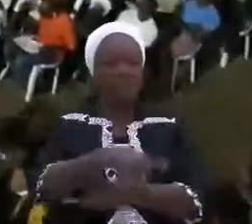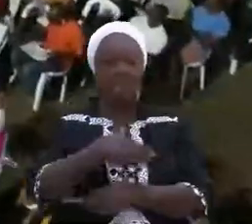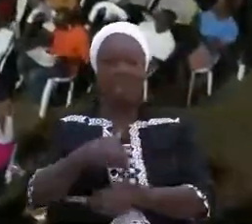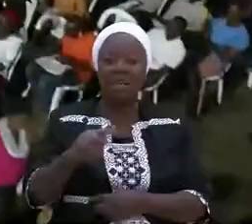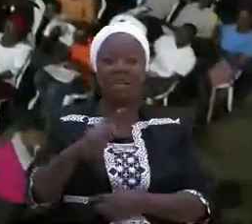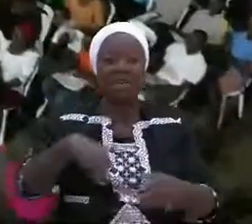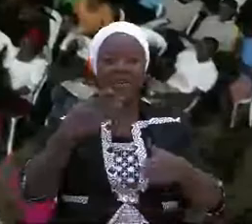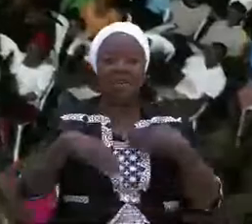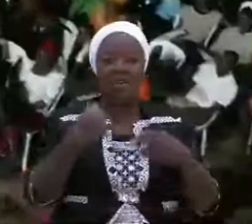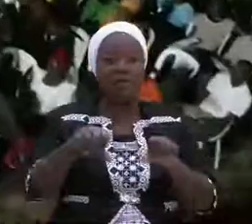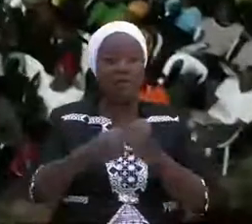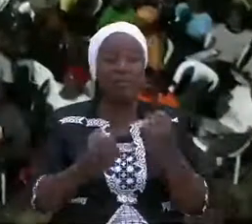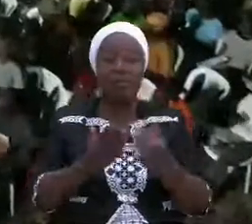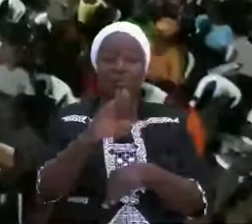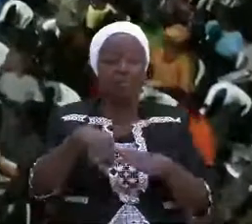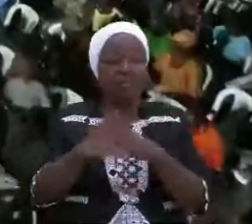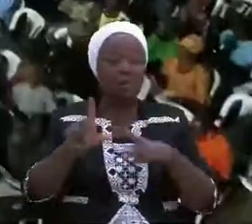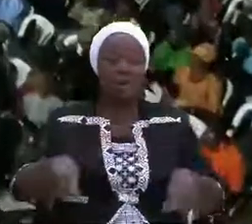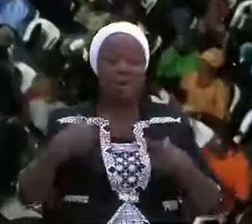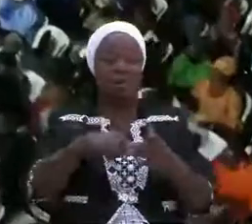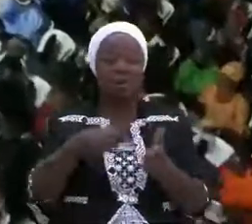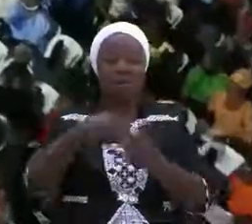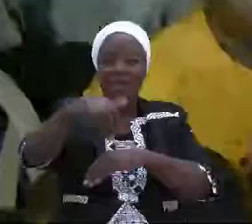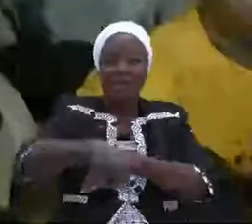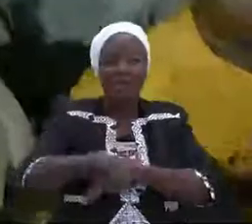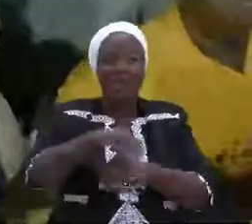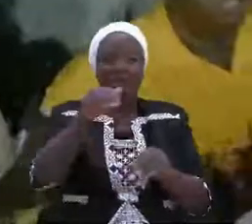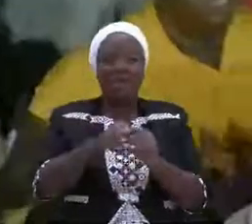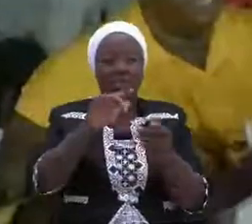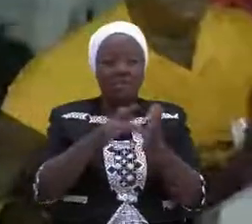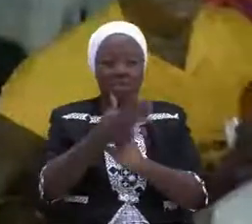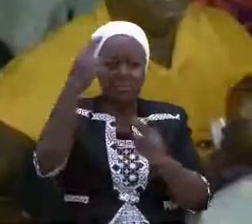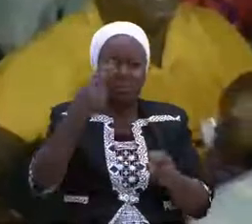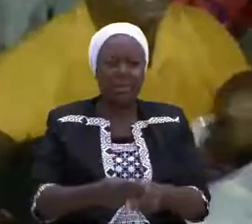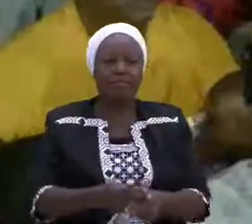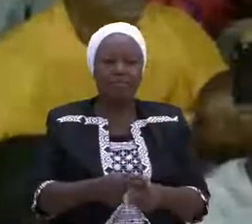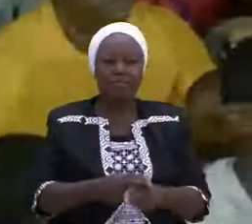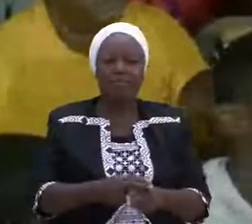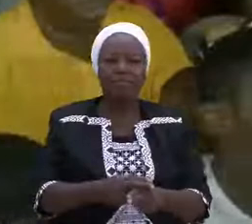joie d'une percée dans ta vie ce soir au nom de Jésus.